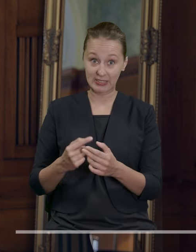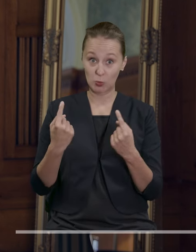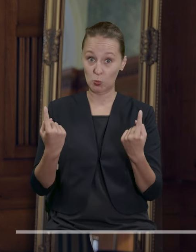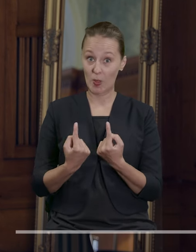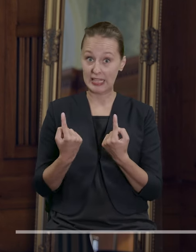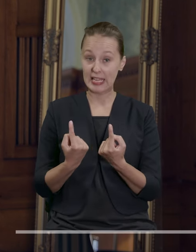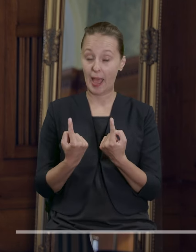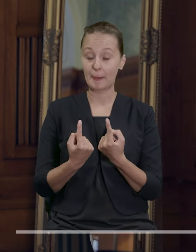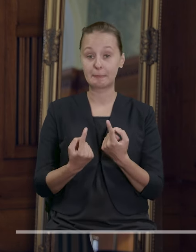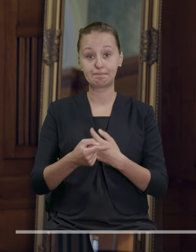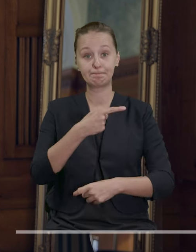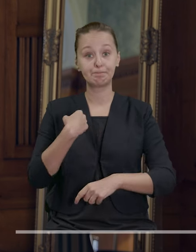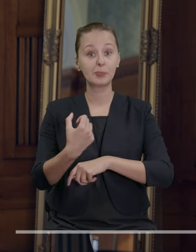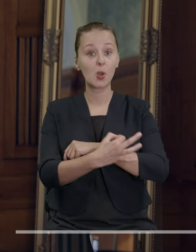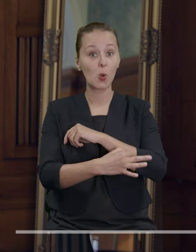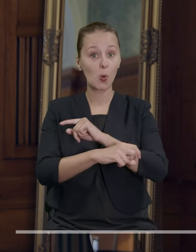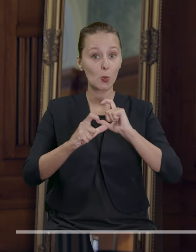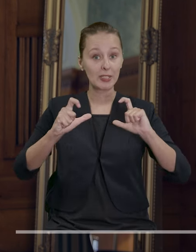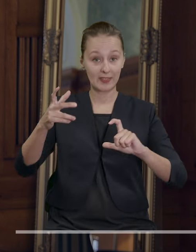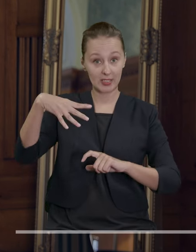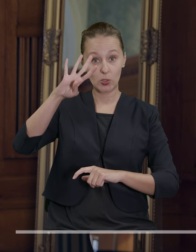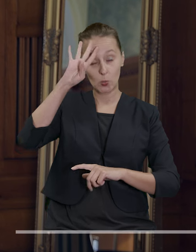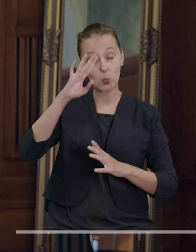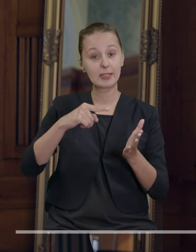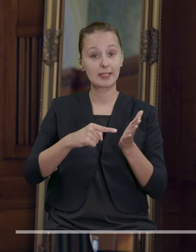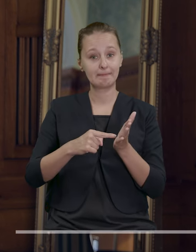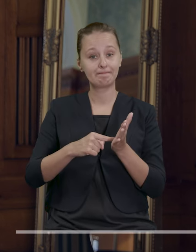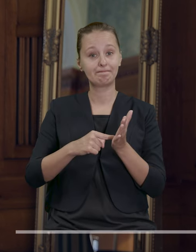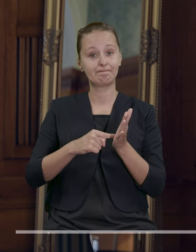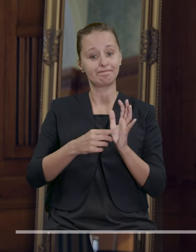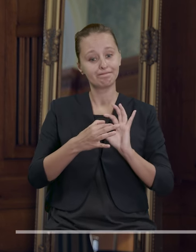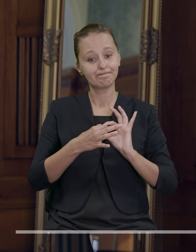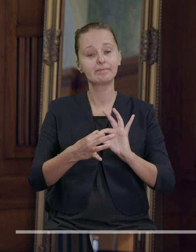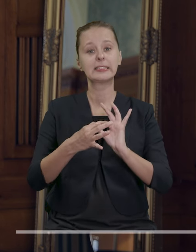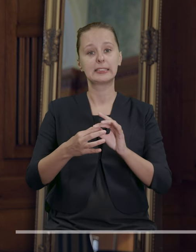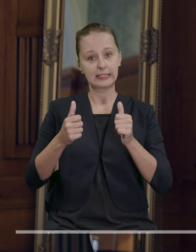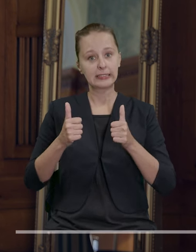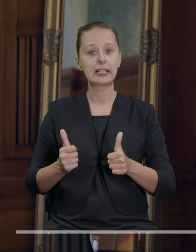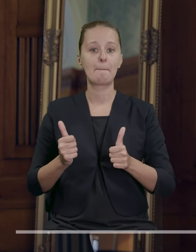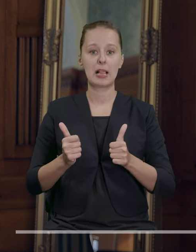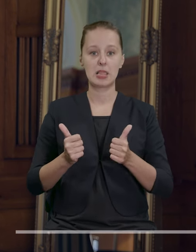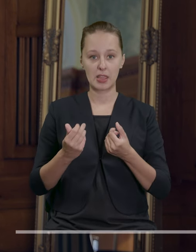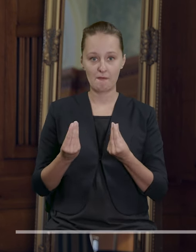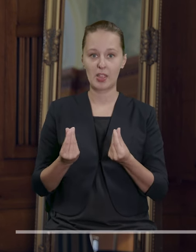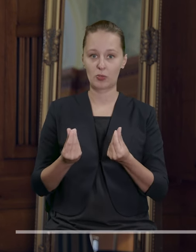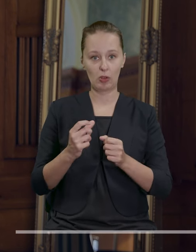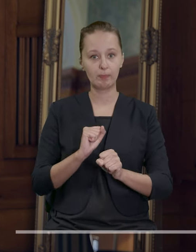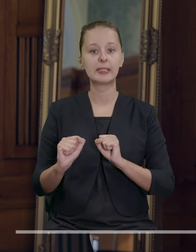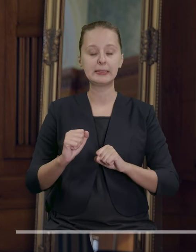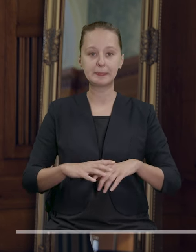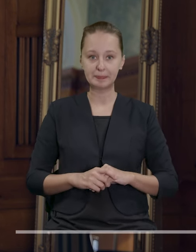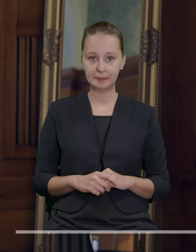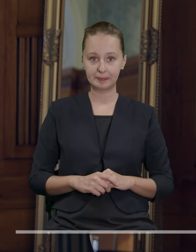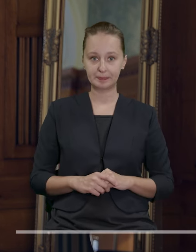Uniwersytet Łódzki jest stabilny finansowo.